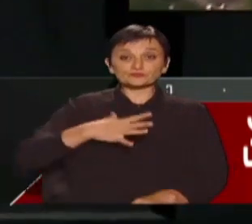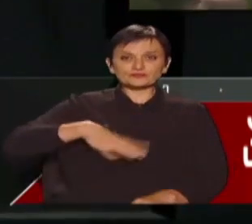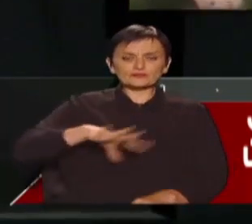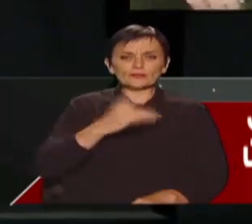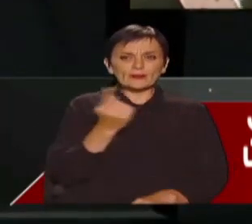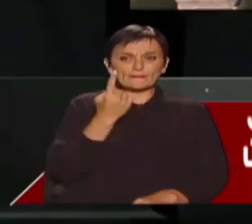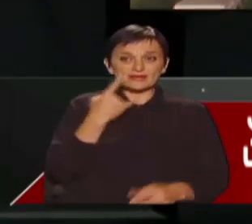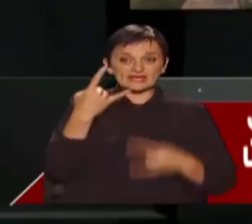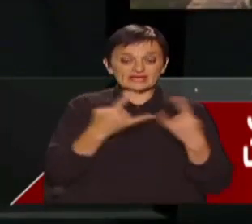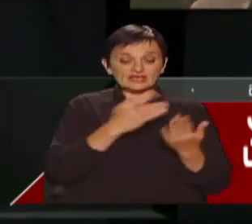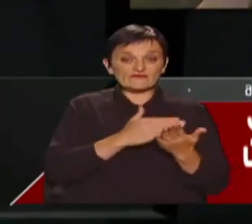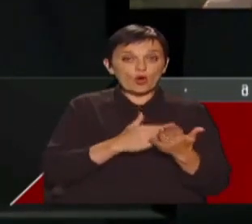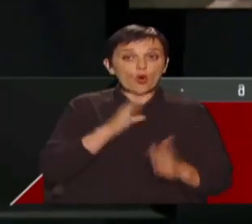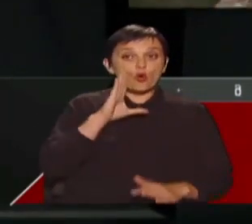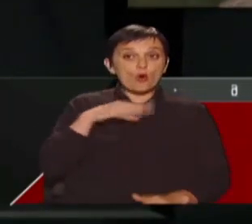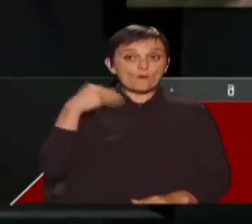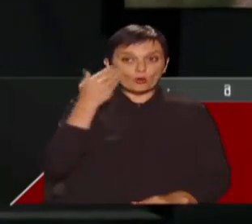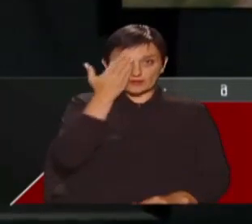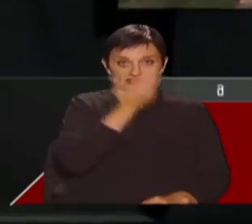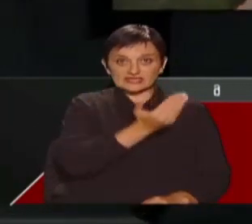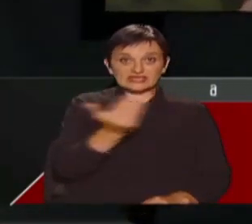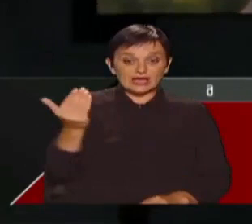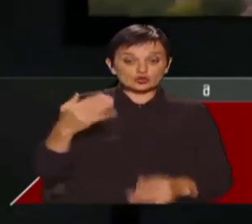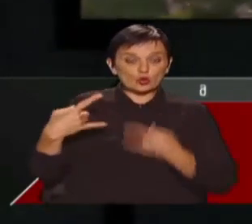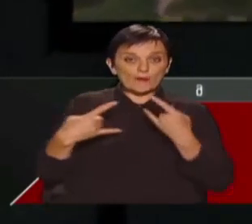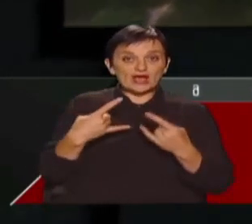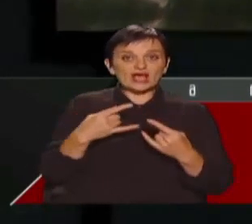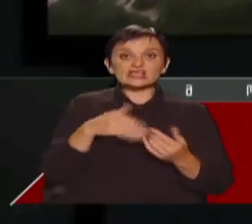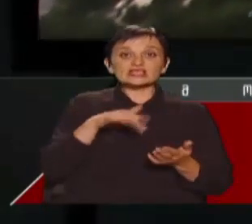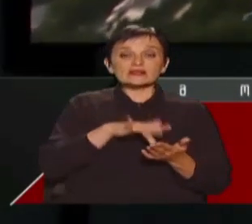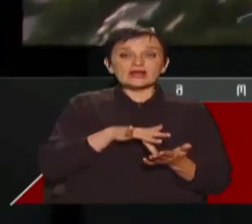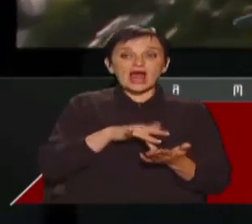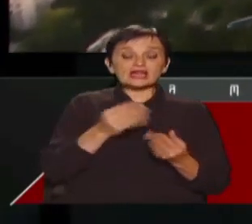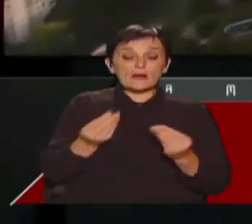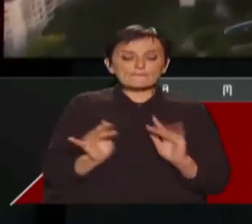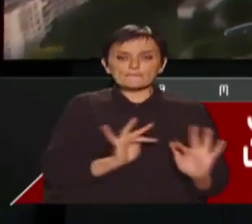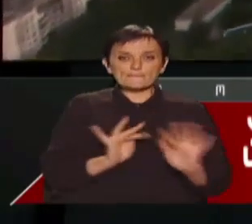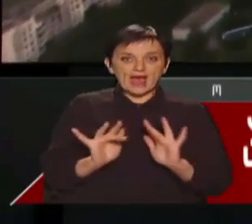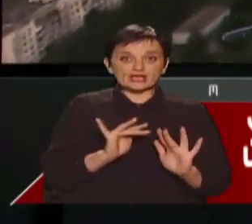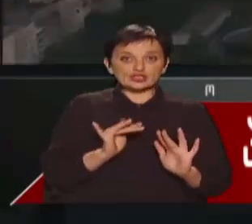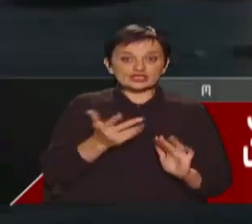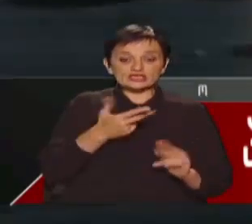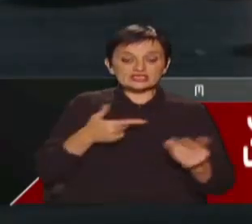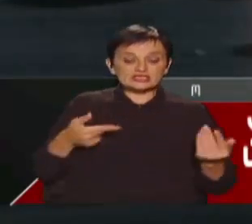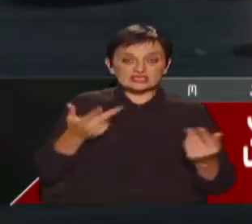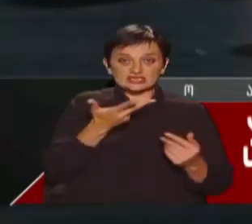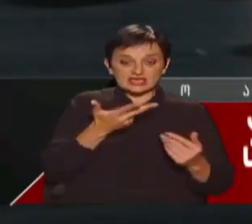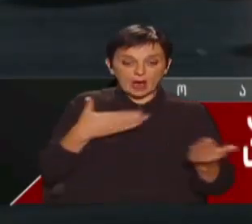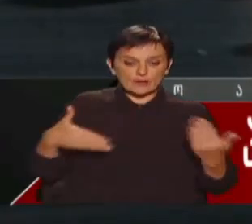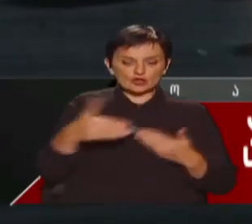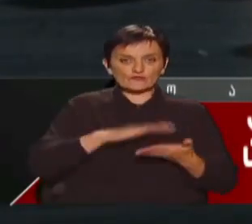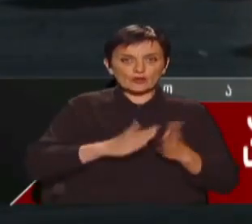Საქართველოს პირველი არხის მოლდოვის საზოგადოებრივი მაუწყებლისა და თბილ ქალაქ პროექტის მენეჯერებმა სამმხრივ თანამშრომლობის